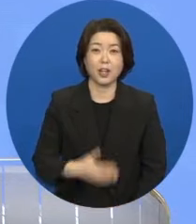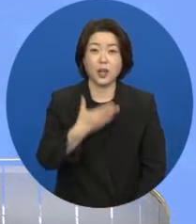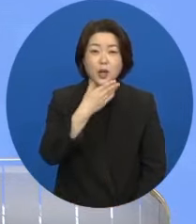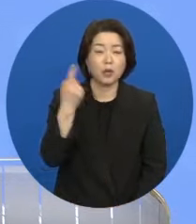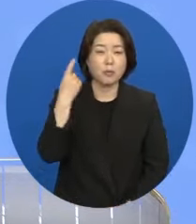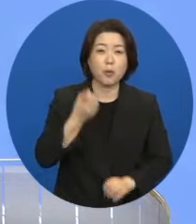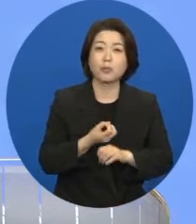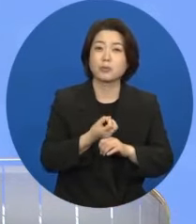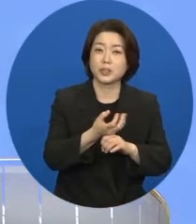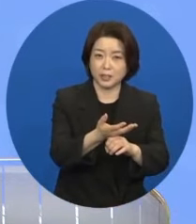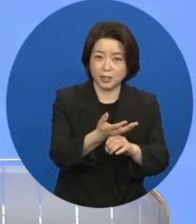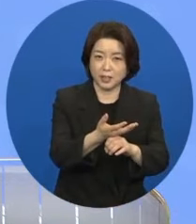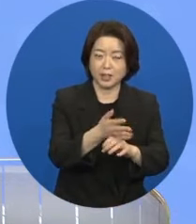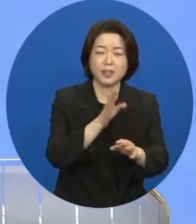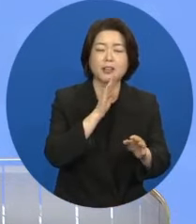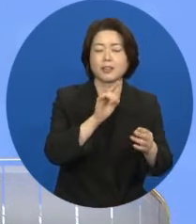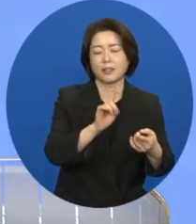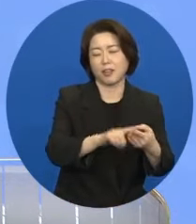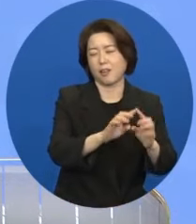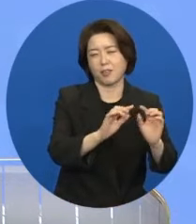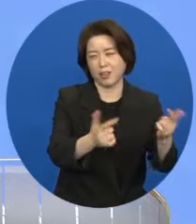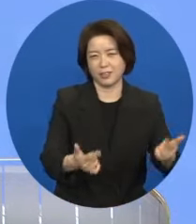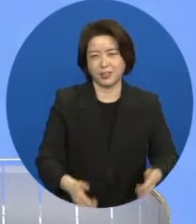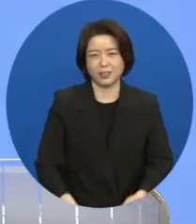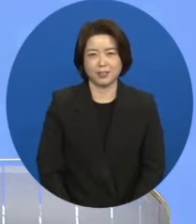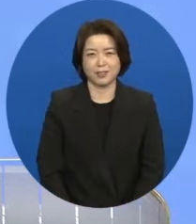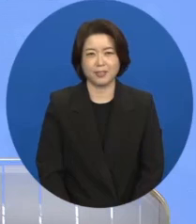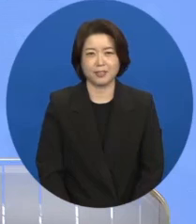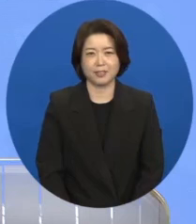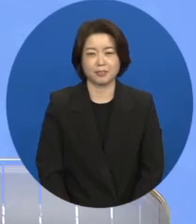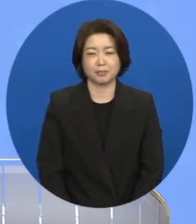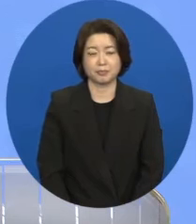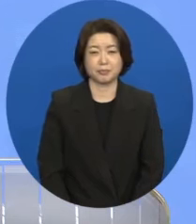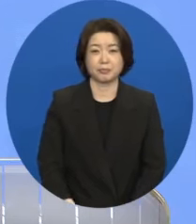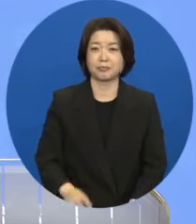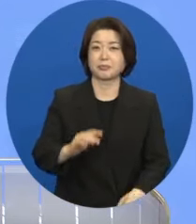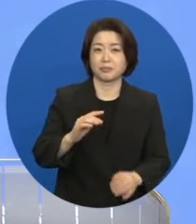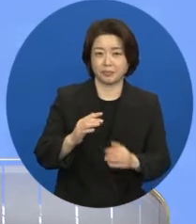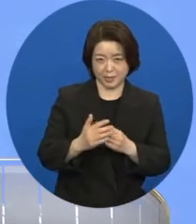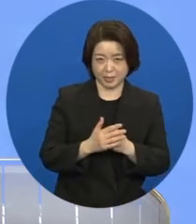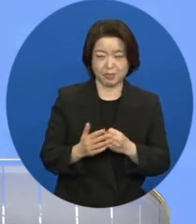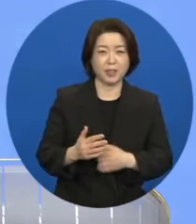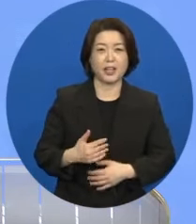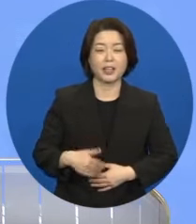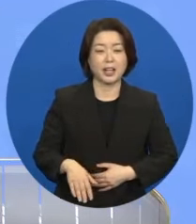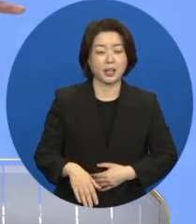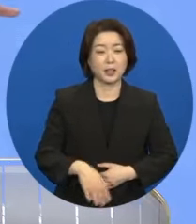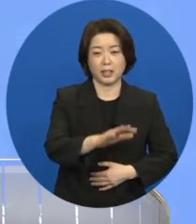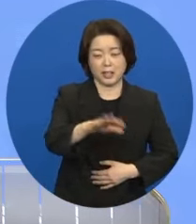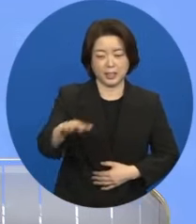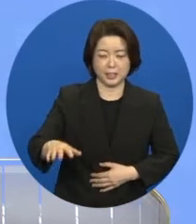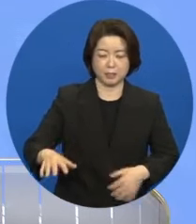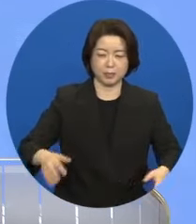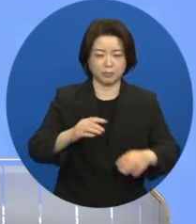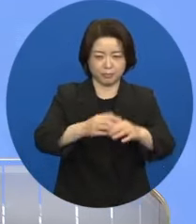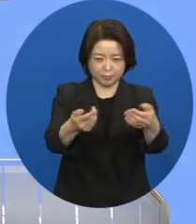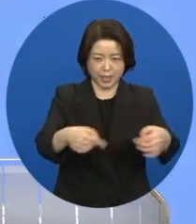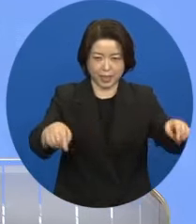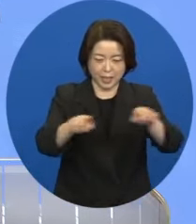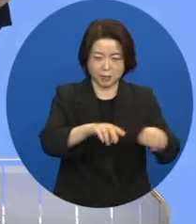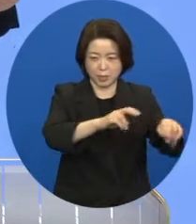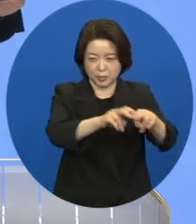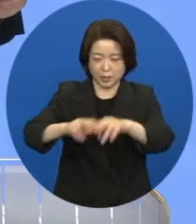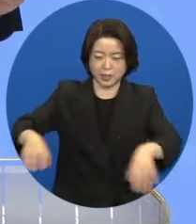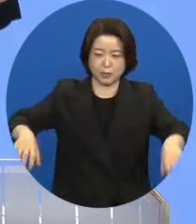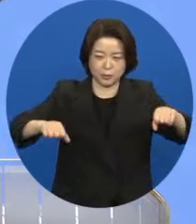전한다는 것이 당연한 거 아니거든요 그래서 우리 아이들하고 손을 잡고